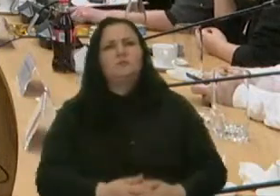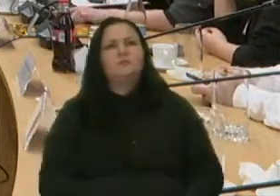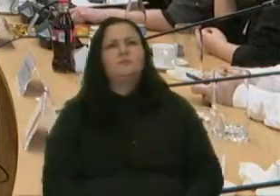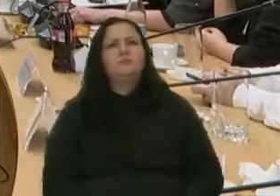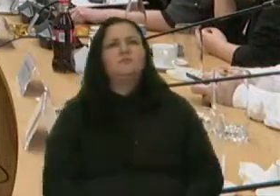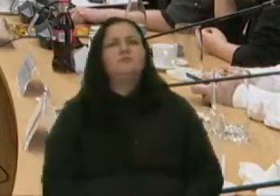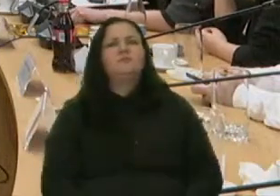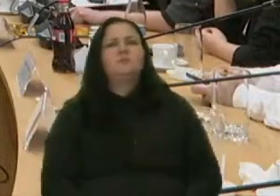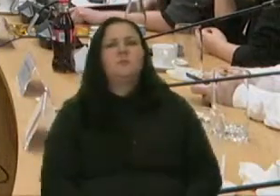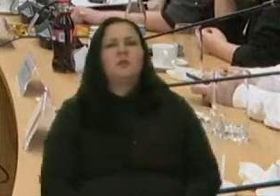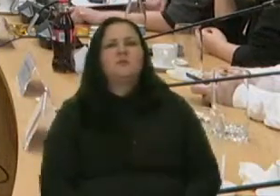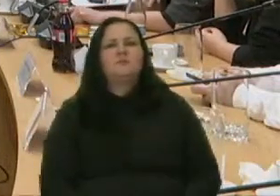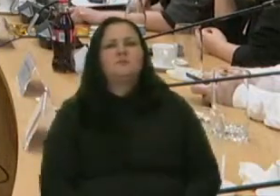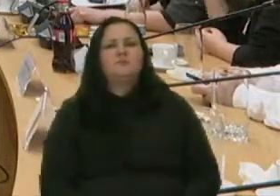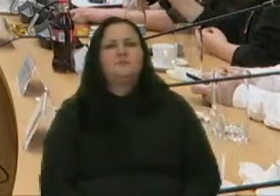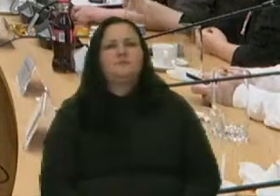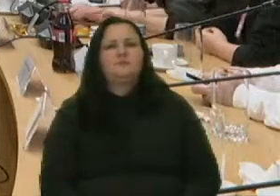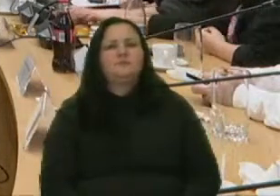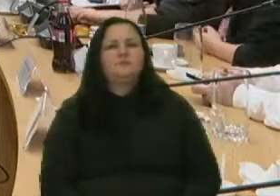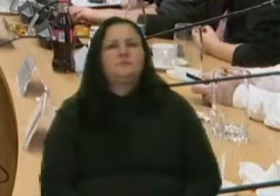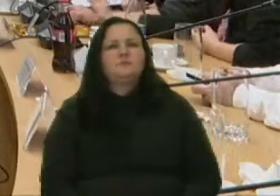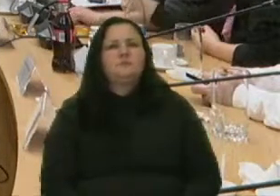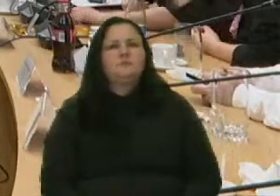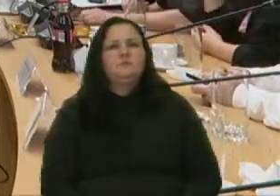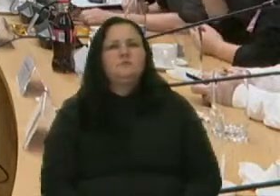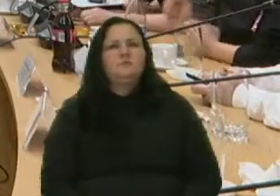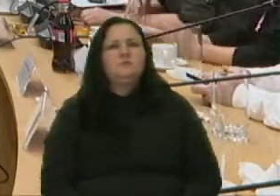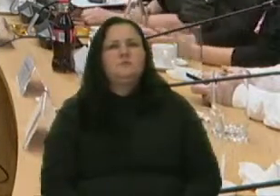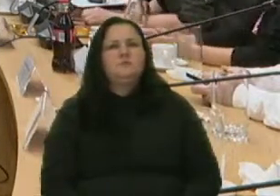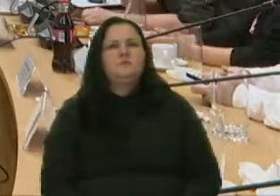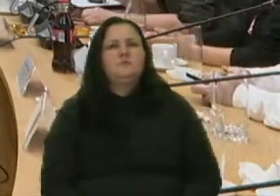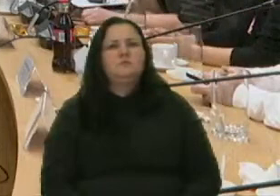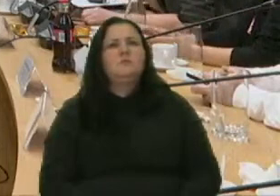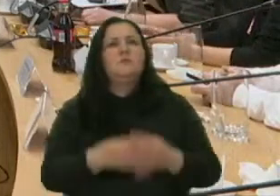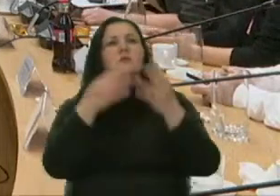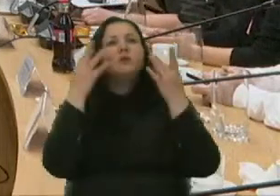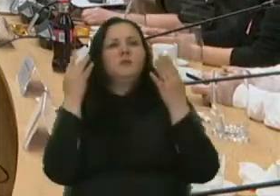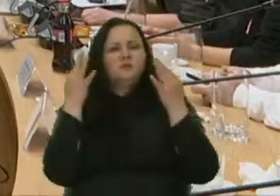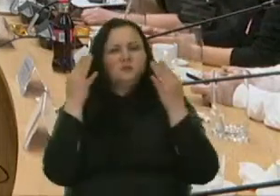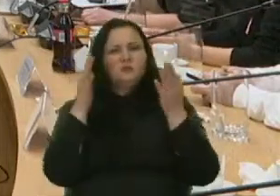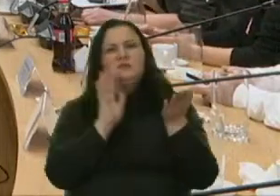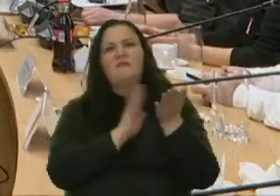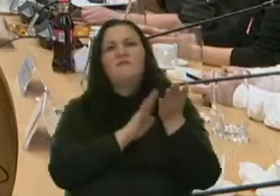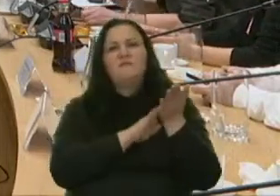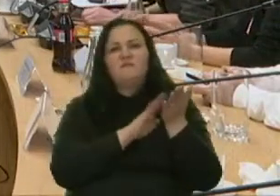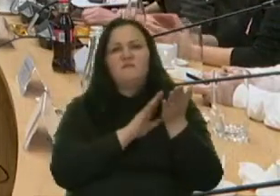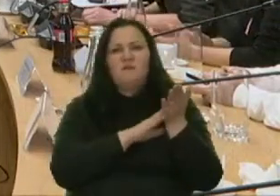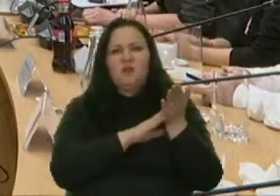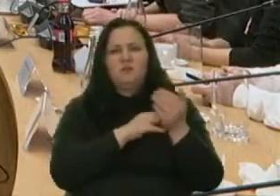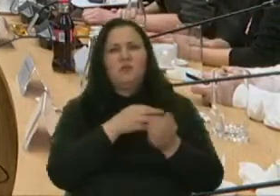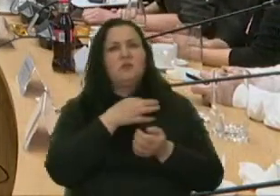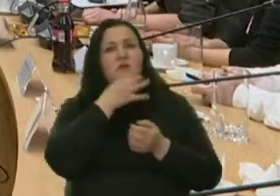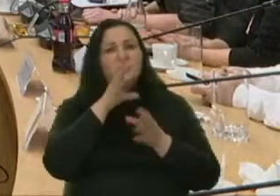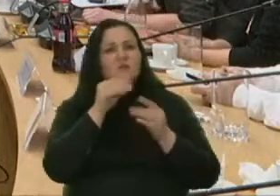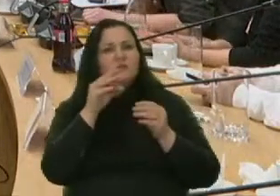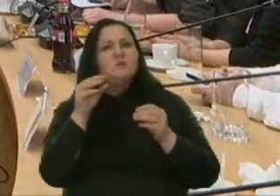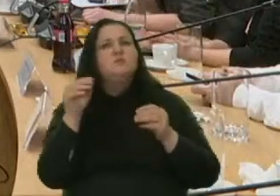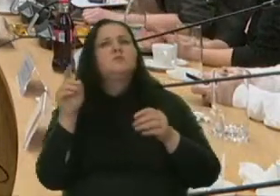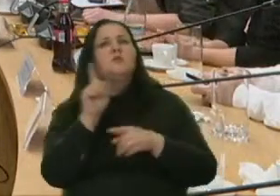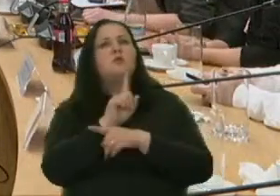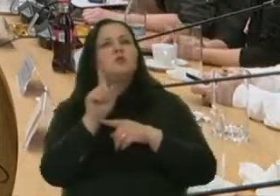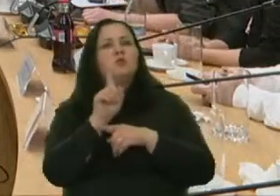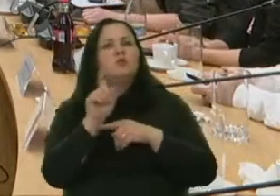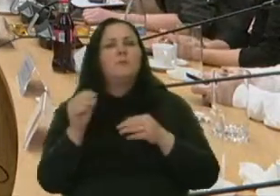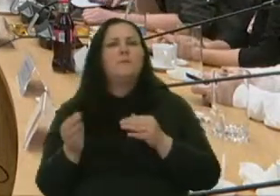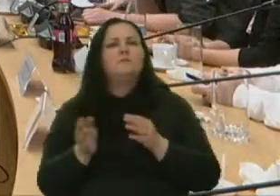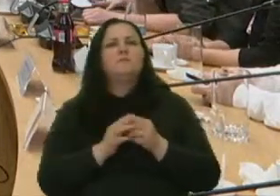bun Mulțumesc vă rog doamna consilier câteva fapte pentru că s au spus foarte multe lucruri aici absolut